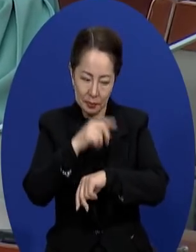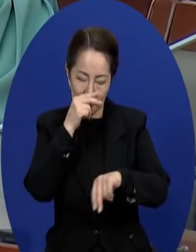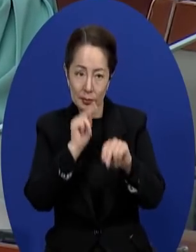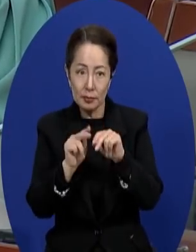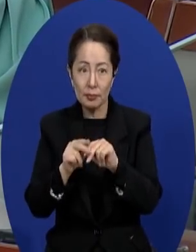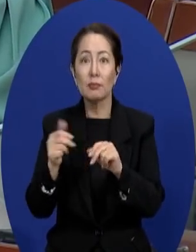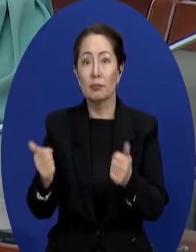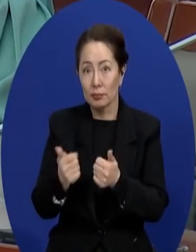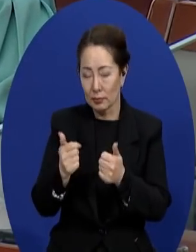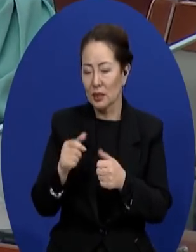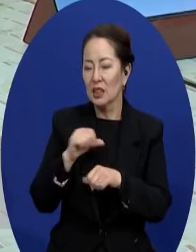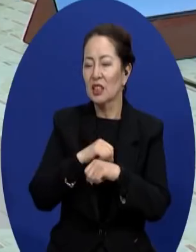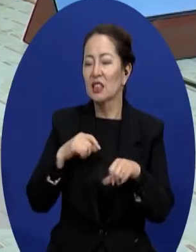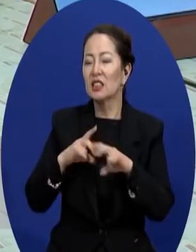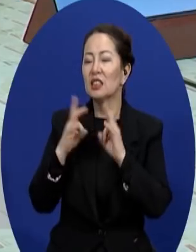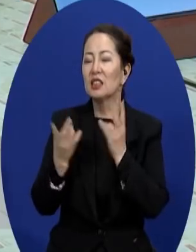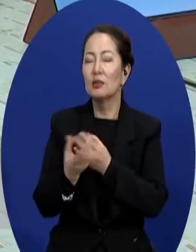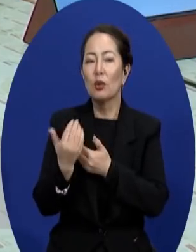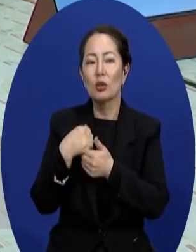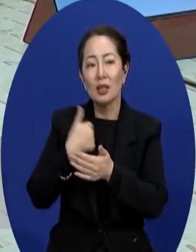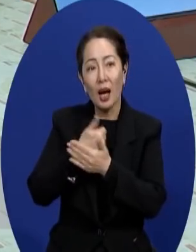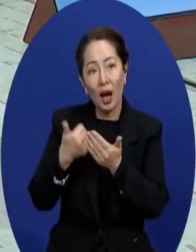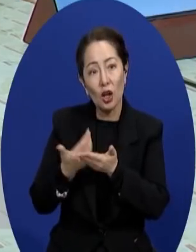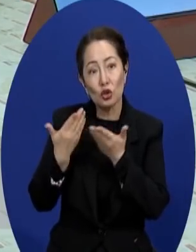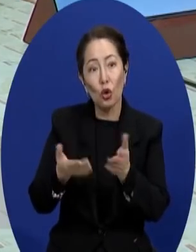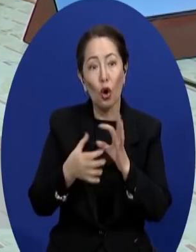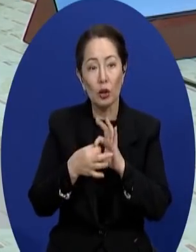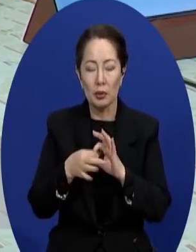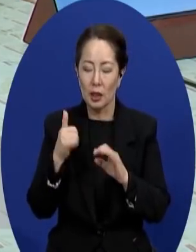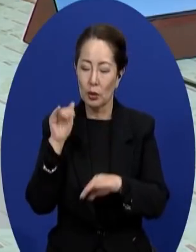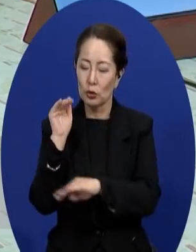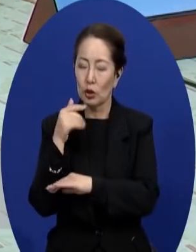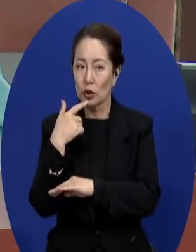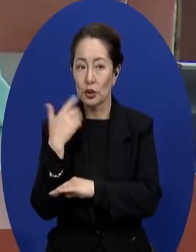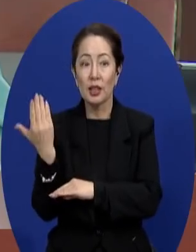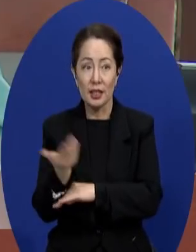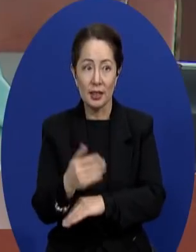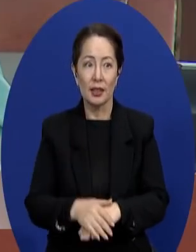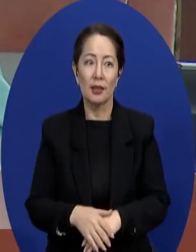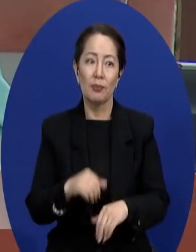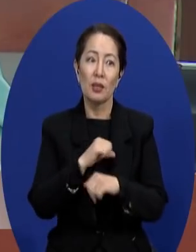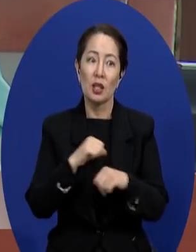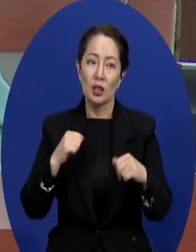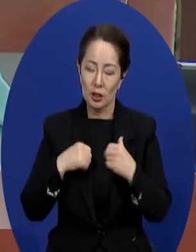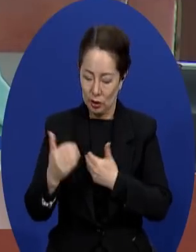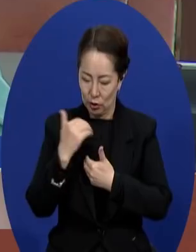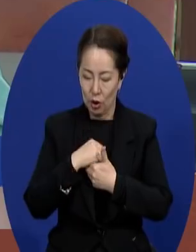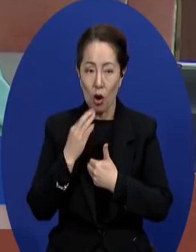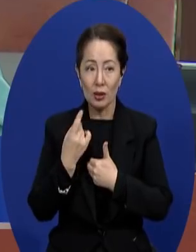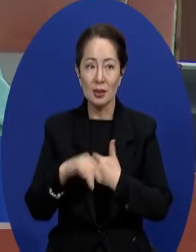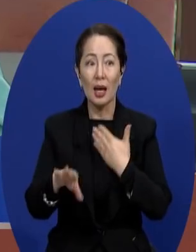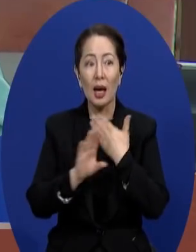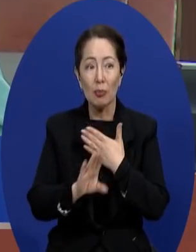байх, иргэний нийгмийн оролцоог хангах хэрэгтэй талаар зарим төлөөлөл хөндөж байна. Иргэний орон зайг хамгаалах,